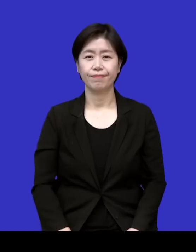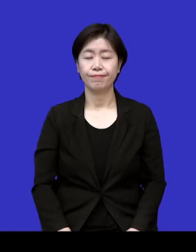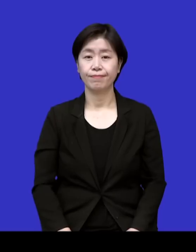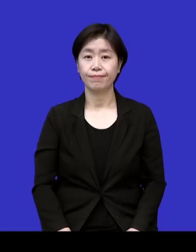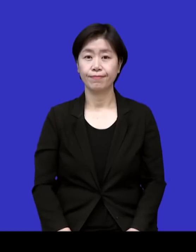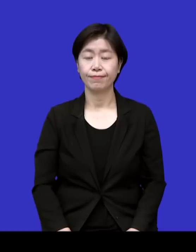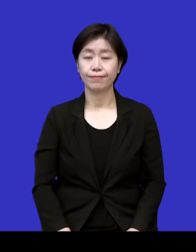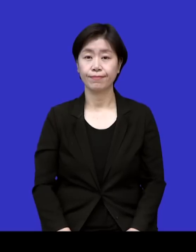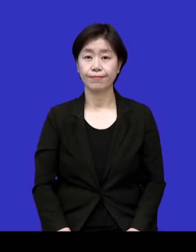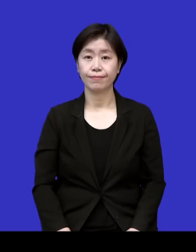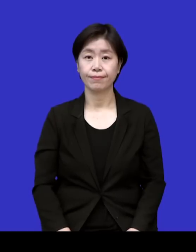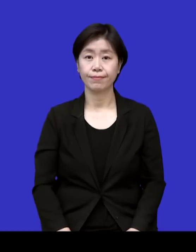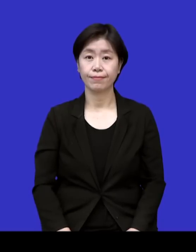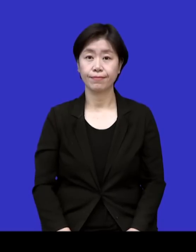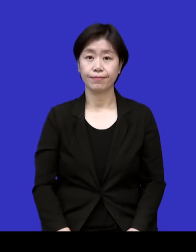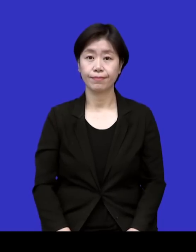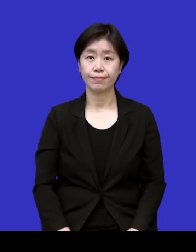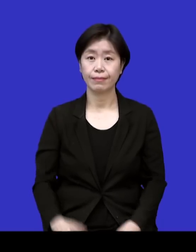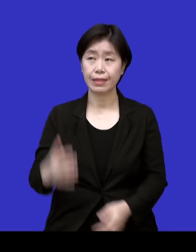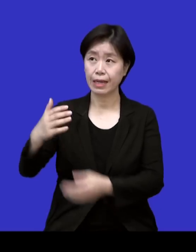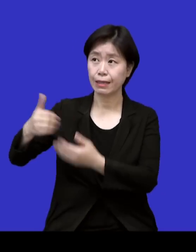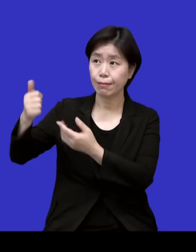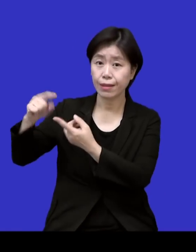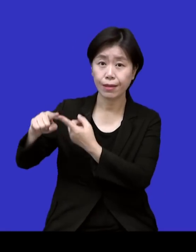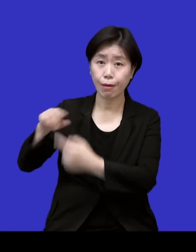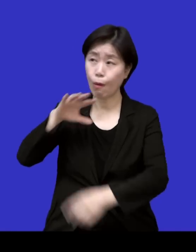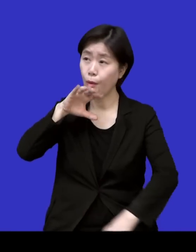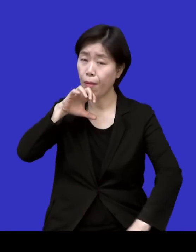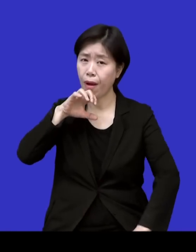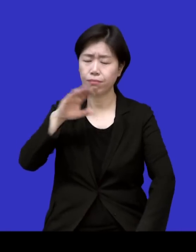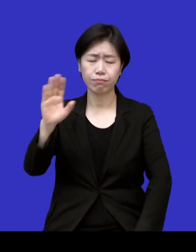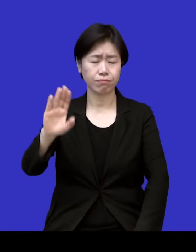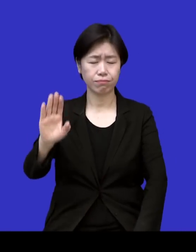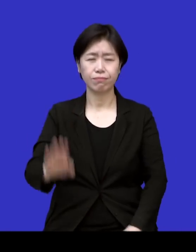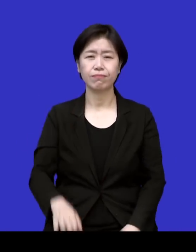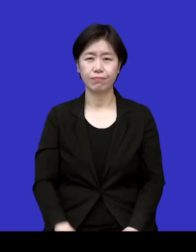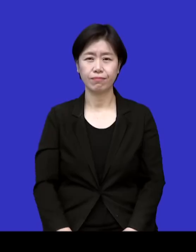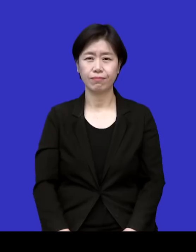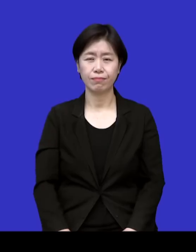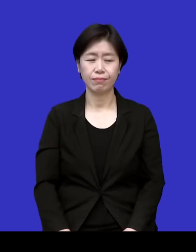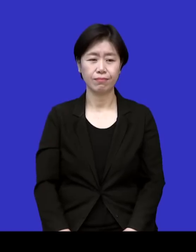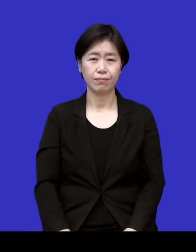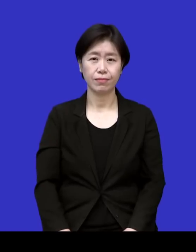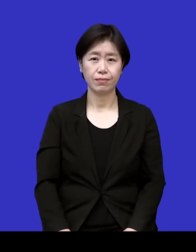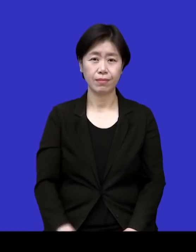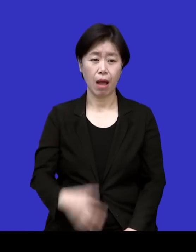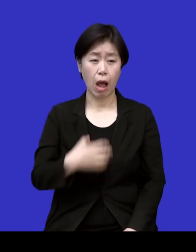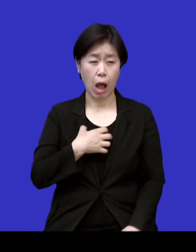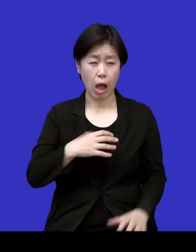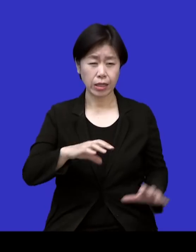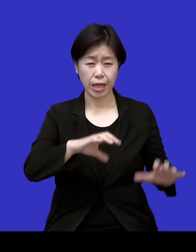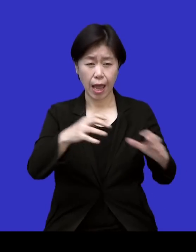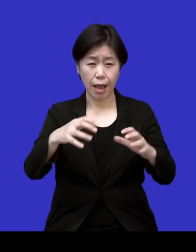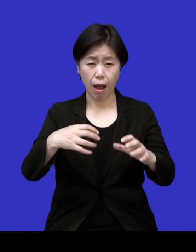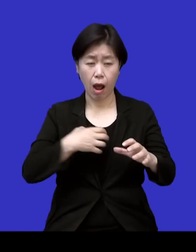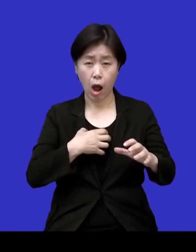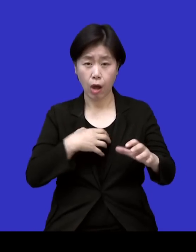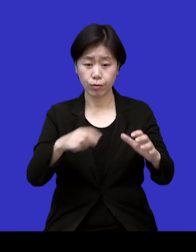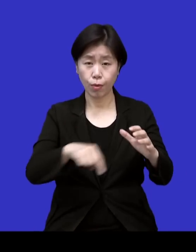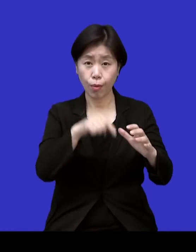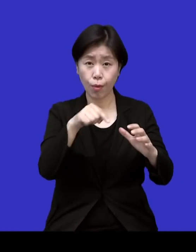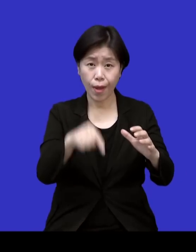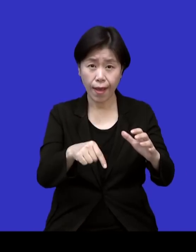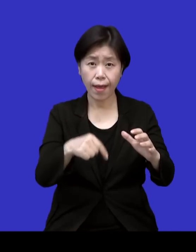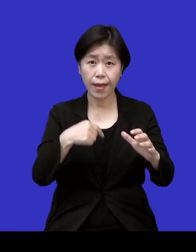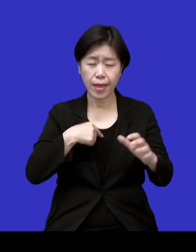그래서 하나님을 원망할 수 없었고 저희 그 험한 세상에서 유일하게 살 수 있는 생명줄